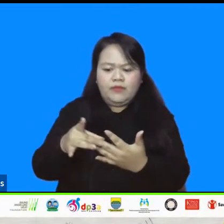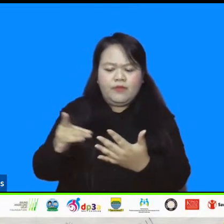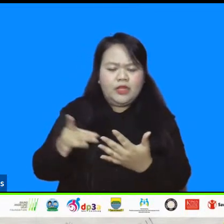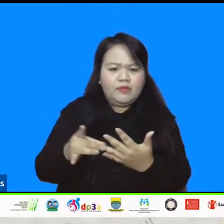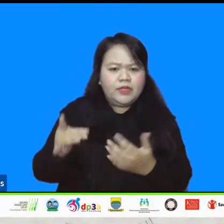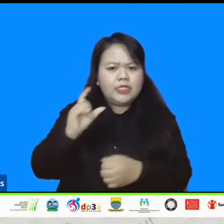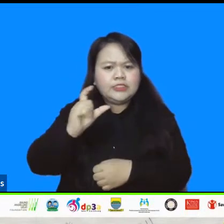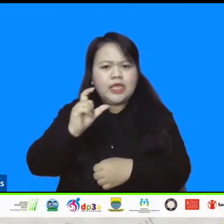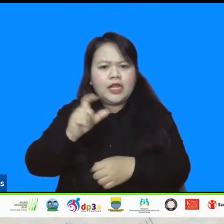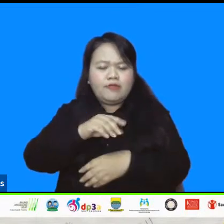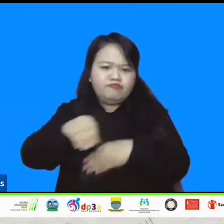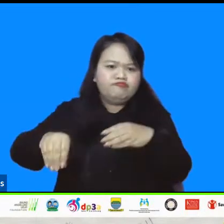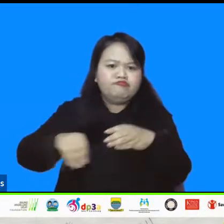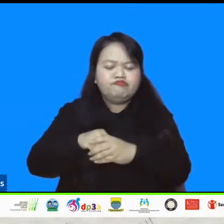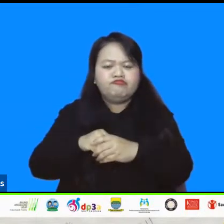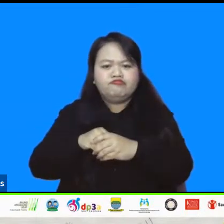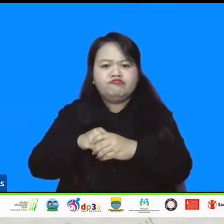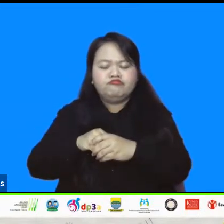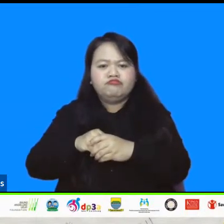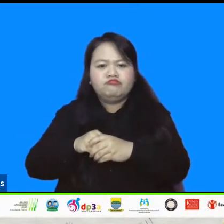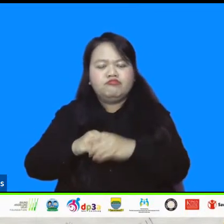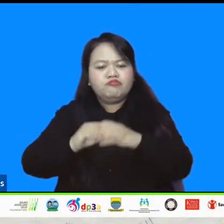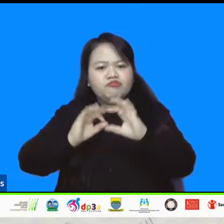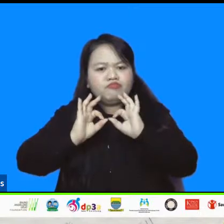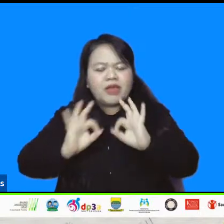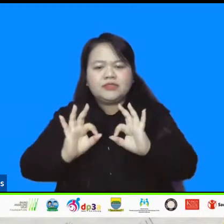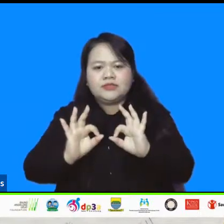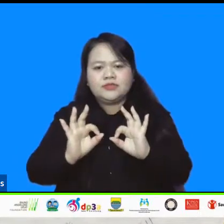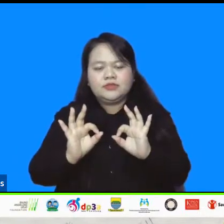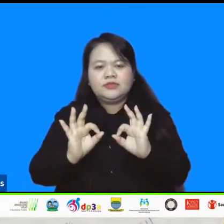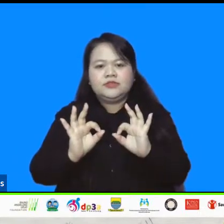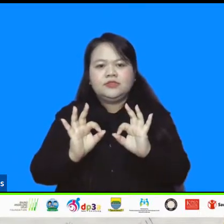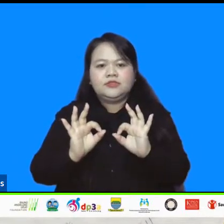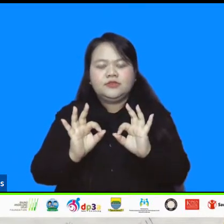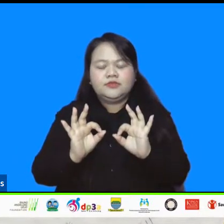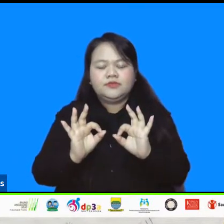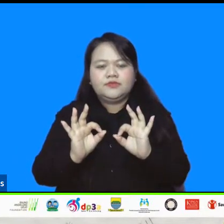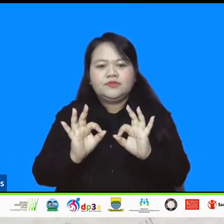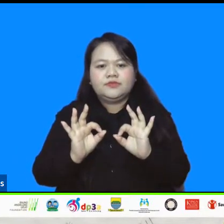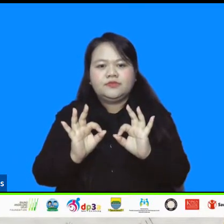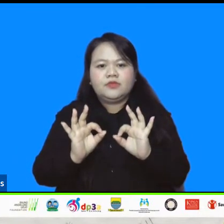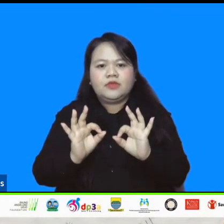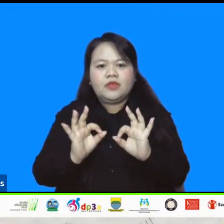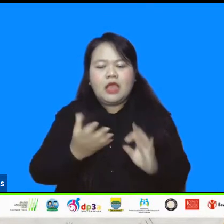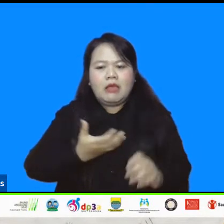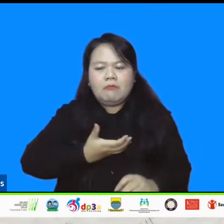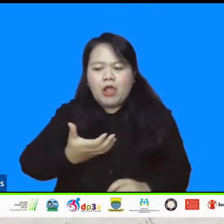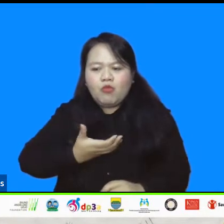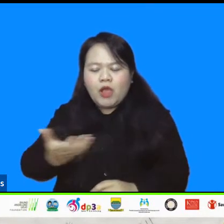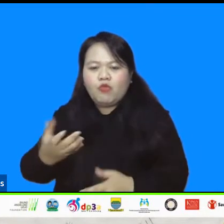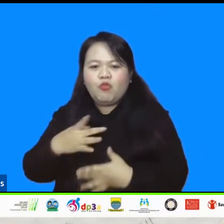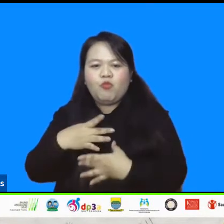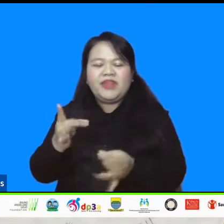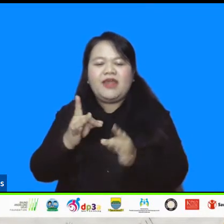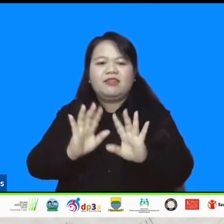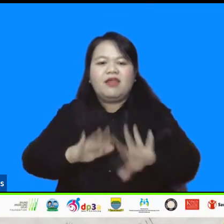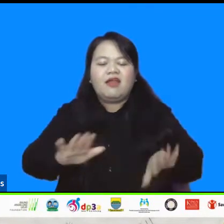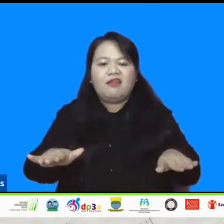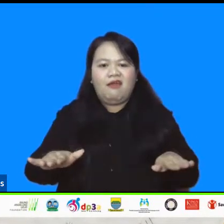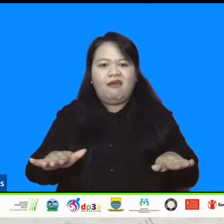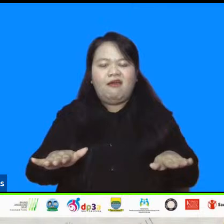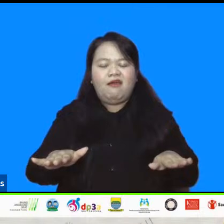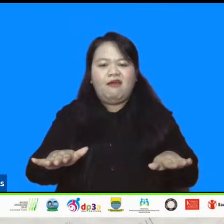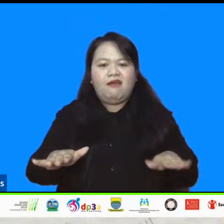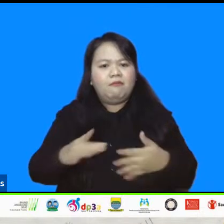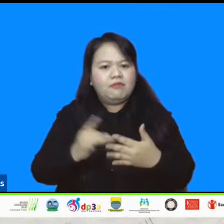cara berpartisipasi yang paling sesuai dengan keinginan atau minat anak-anak gitu dan juga